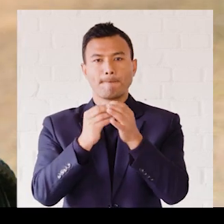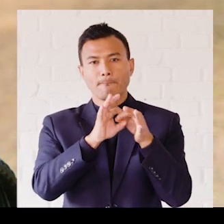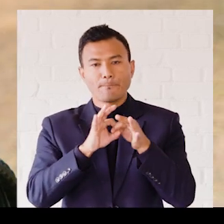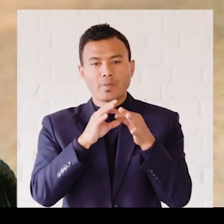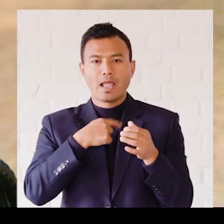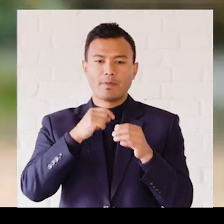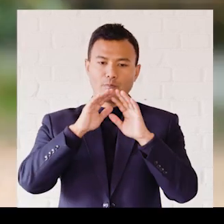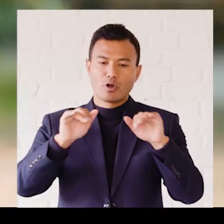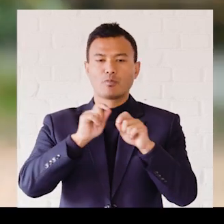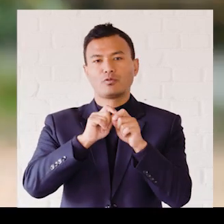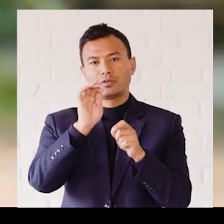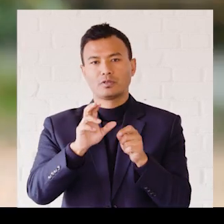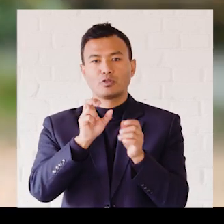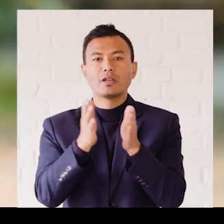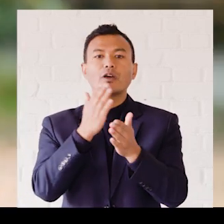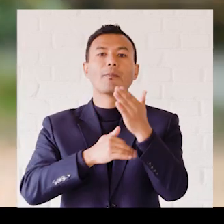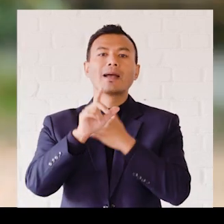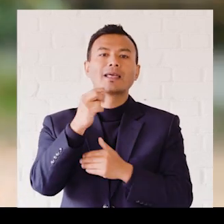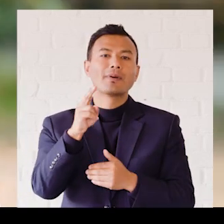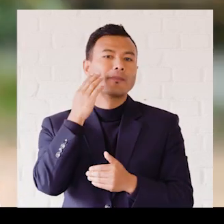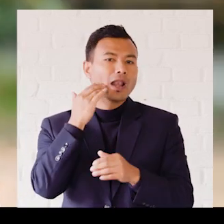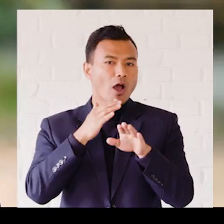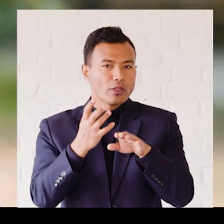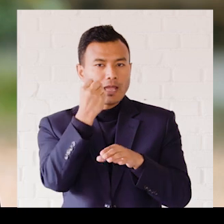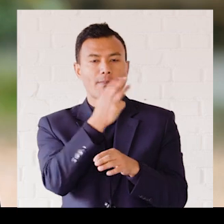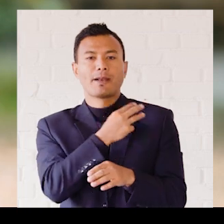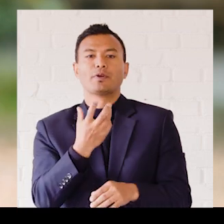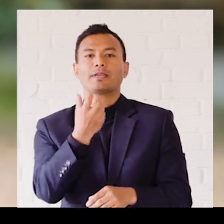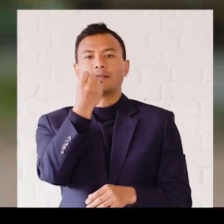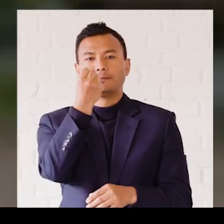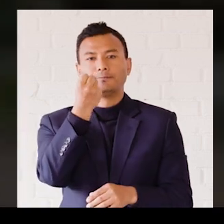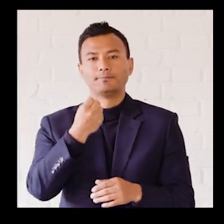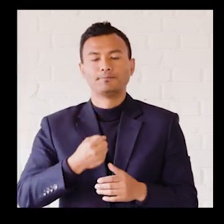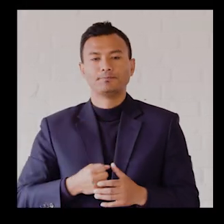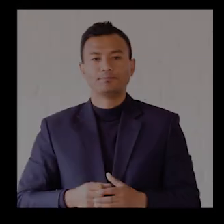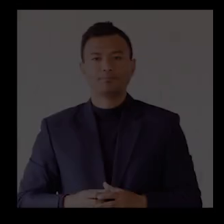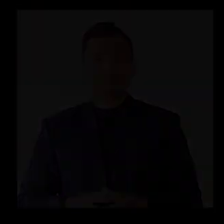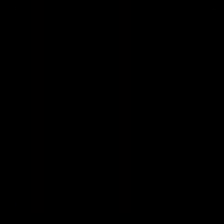make a difference. दलित अपाङ्गता भएका महिलाहरूको अधिकार मानव अधिकार।